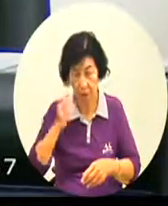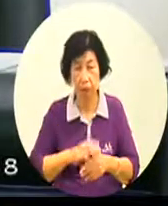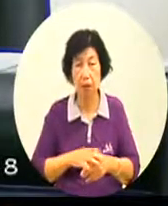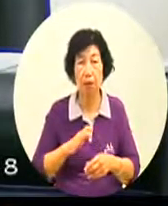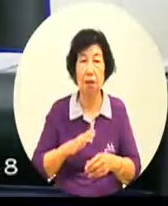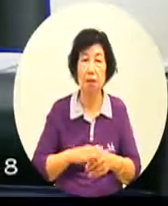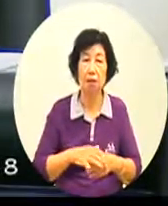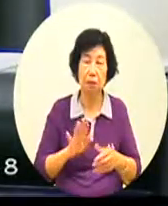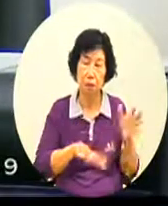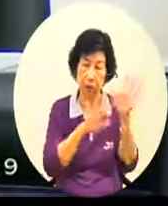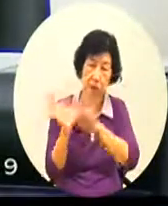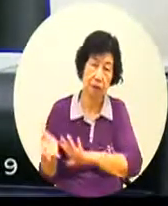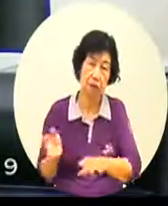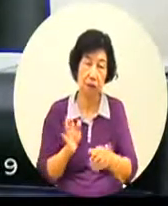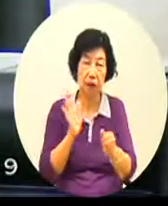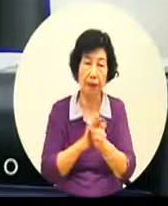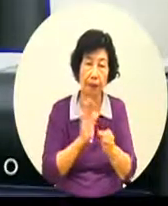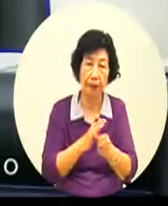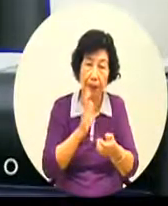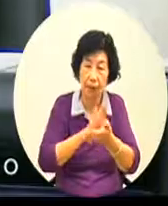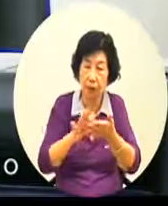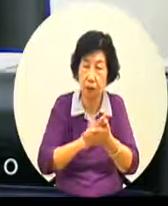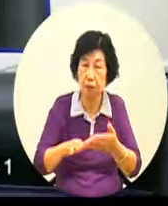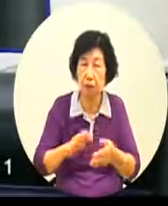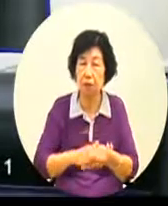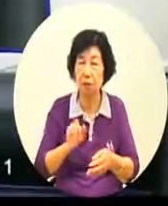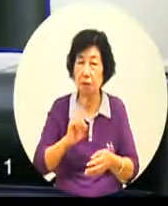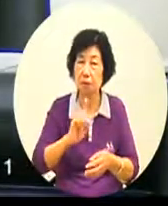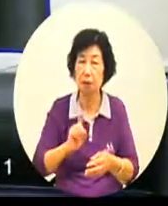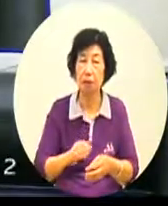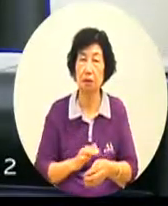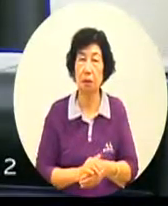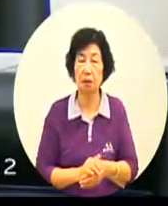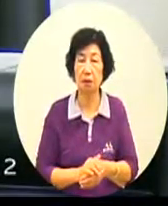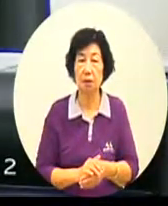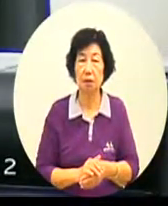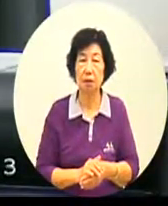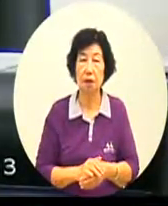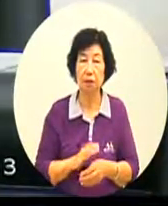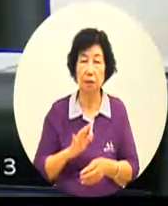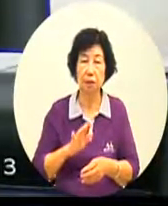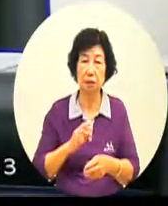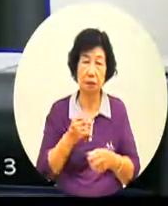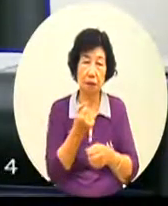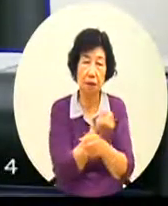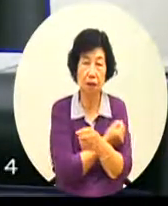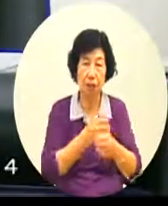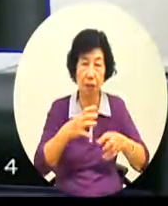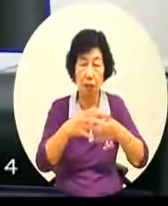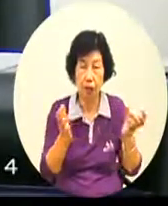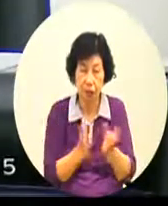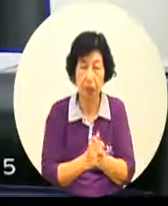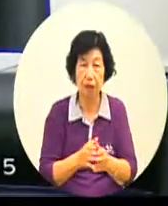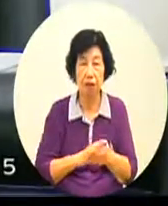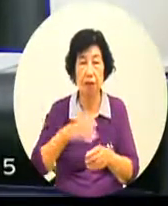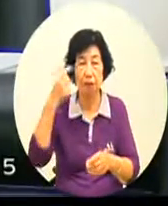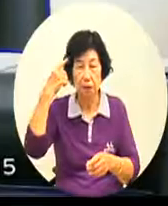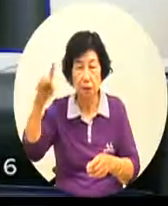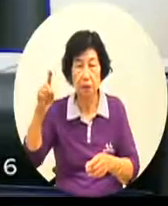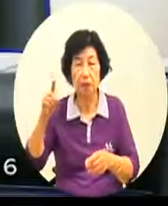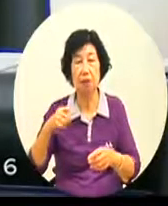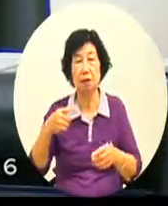决方案哦。因为劳团他们的建议，虽然一例一休哦，一例一休，然后砍掉七天假，这个